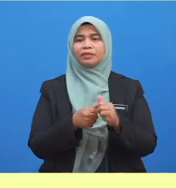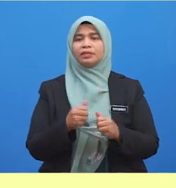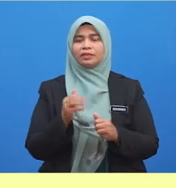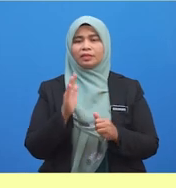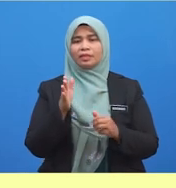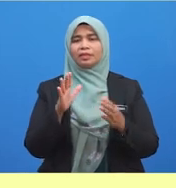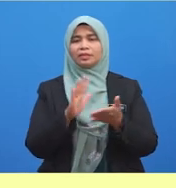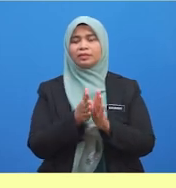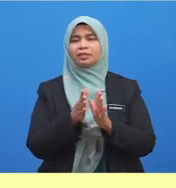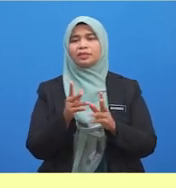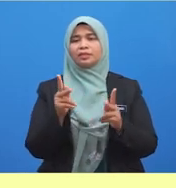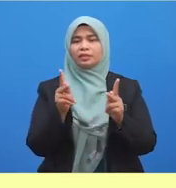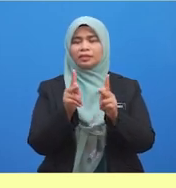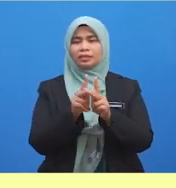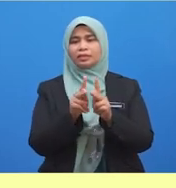kromatid kembar.